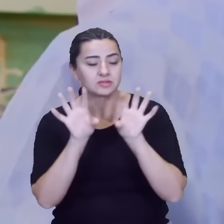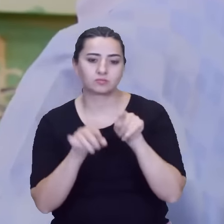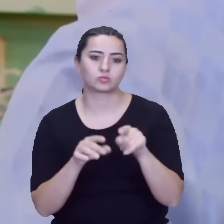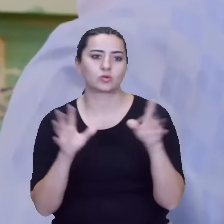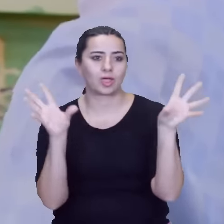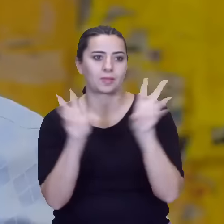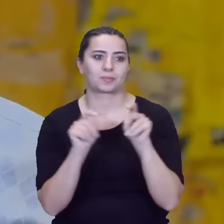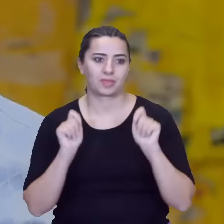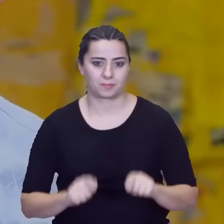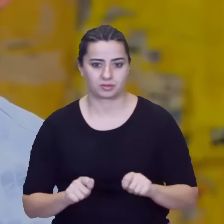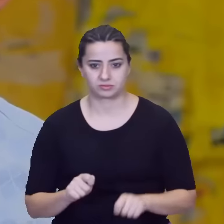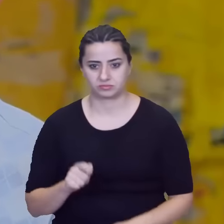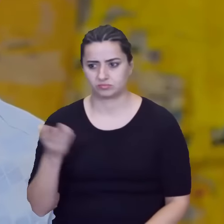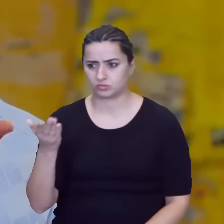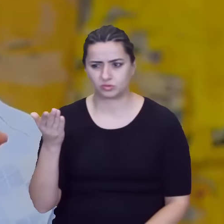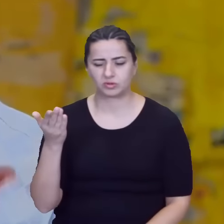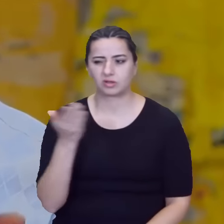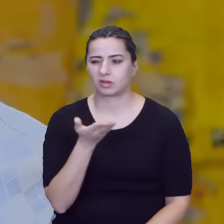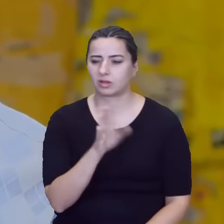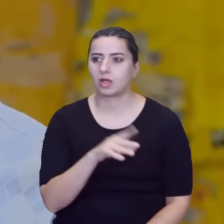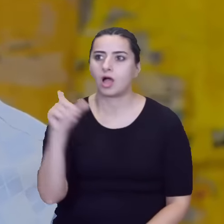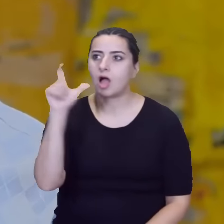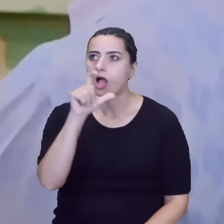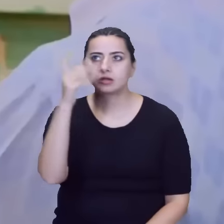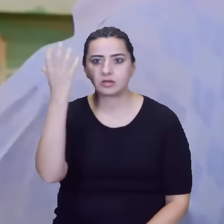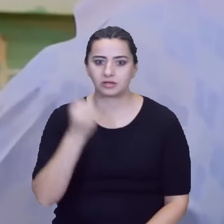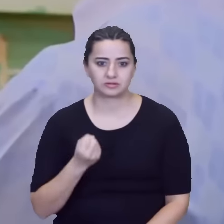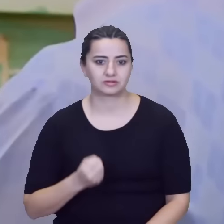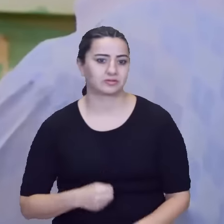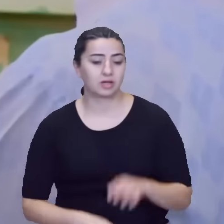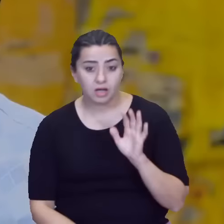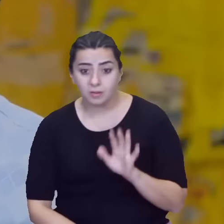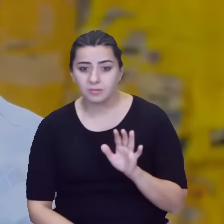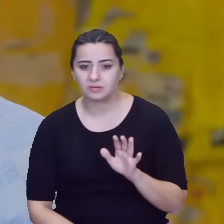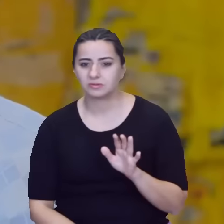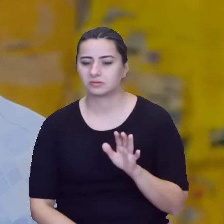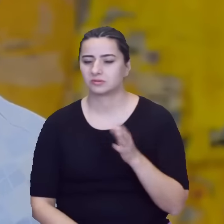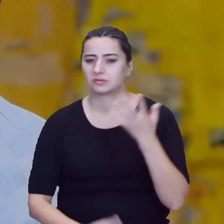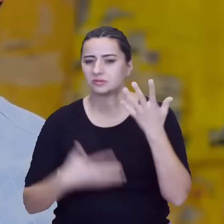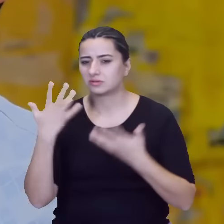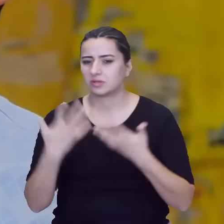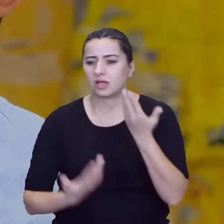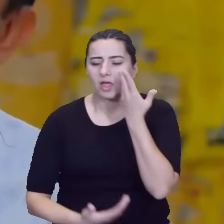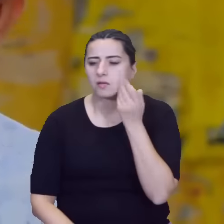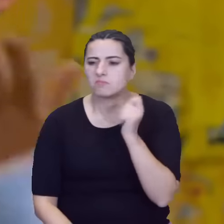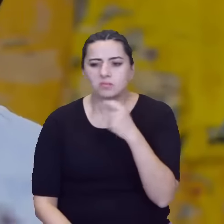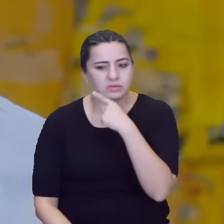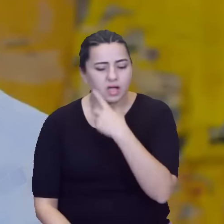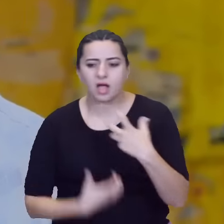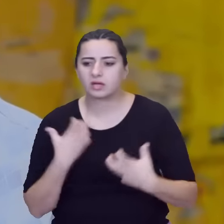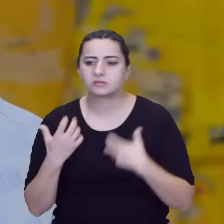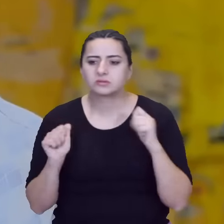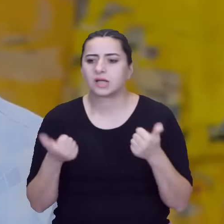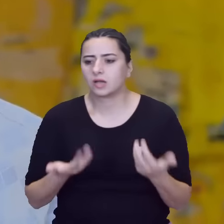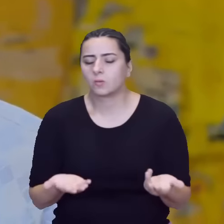ancak bu toparlar. Abi sen bununla Ay'dan gelen sinyali bile toplarsın. Ha yani... Abi yani televizyon izleyeceğim diye niye bu kadar